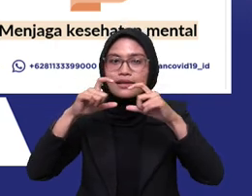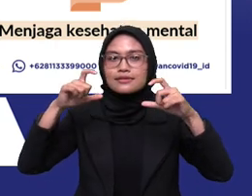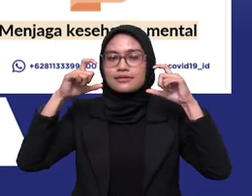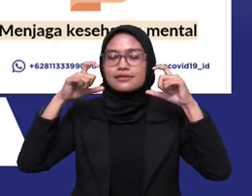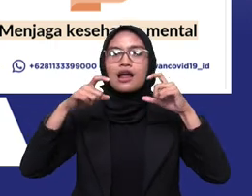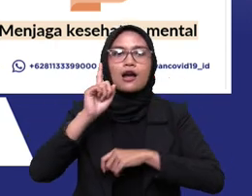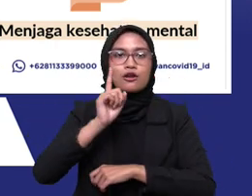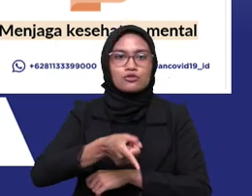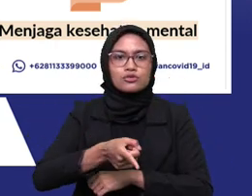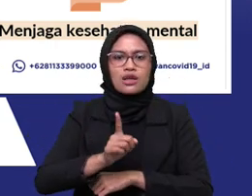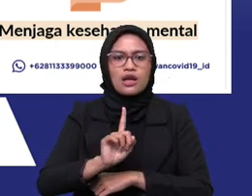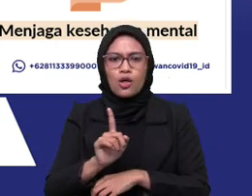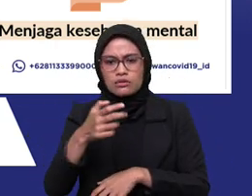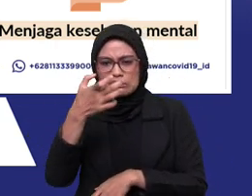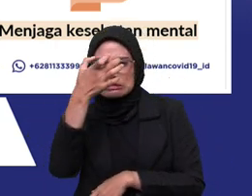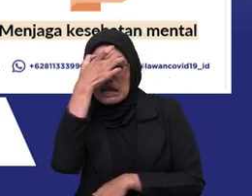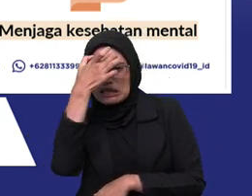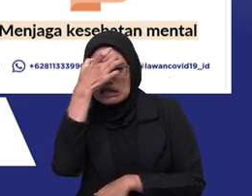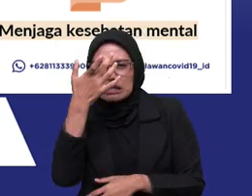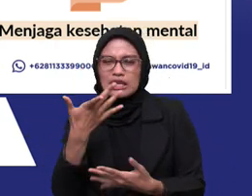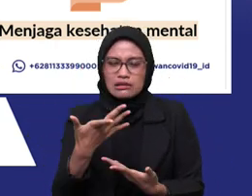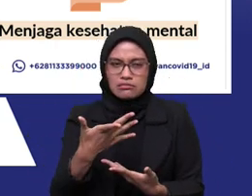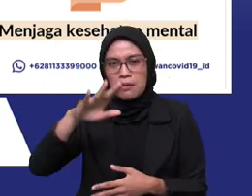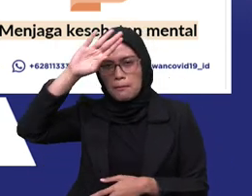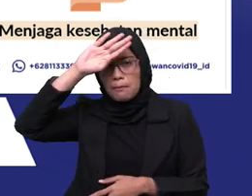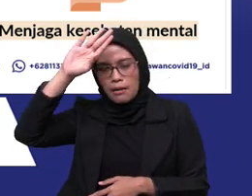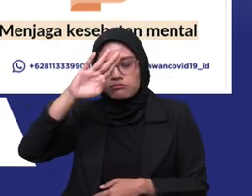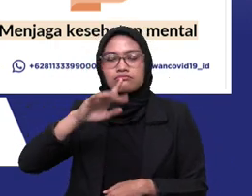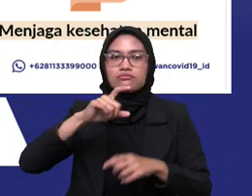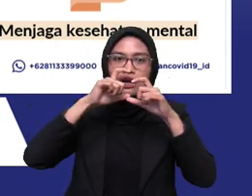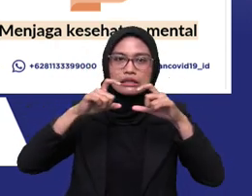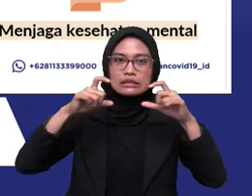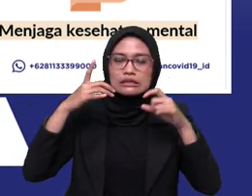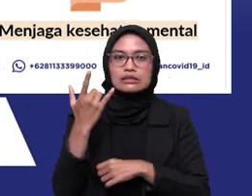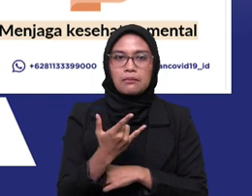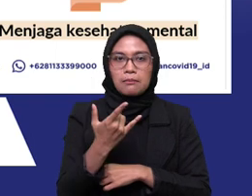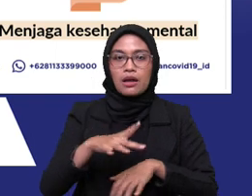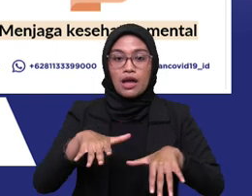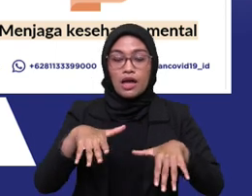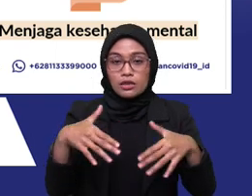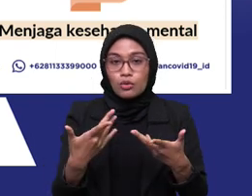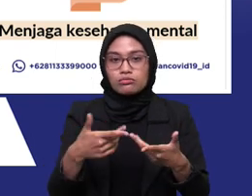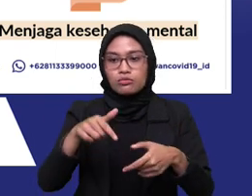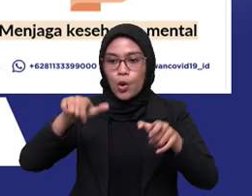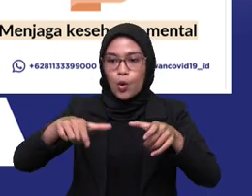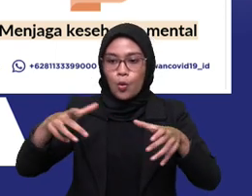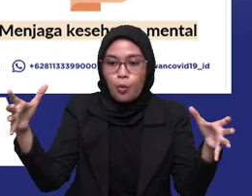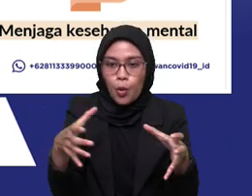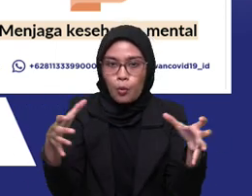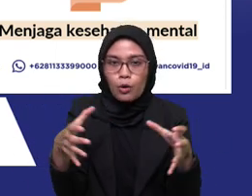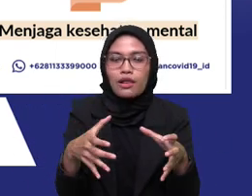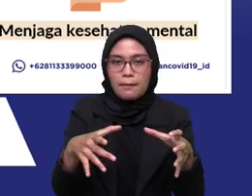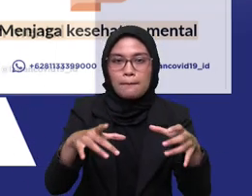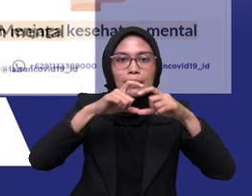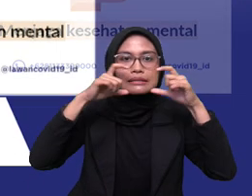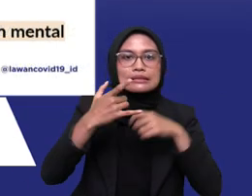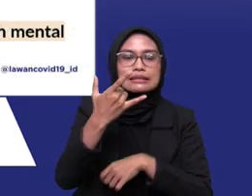merasa tidak enak badan atau sakit yang kedua saat berada di antara kerumunan yang ketiga saat berada di ruang